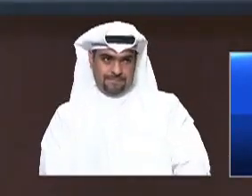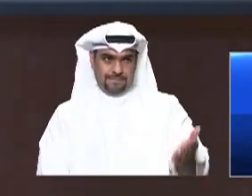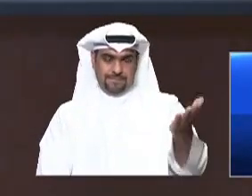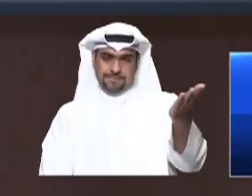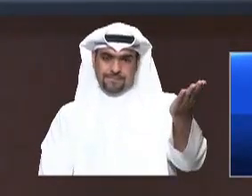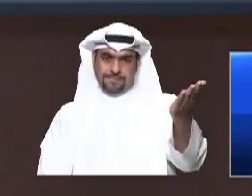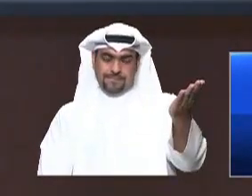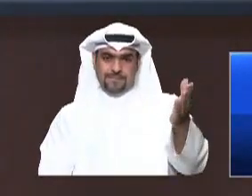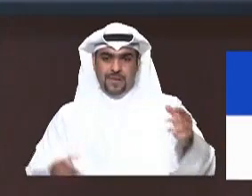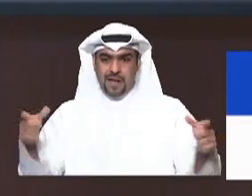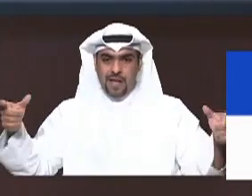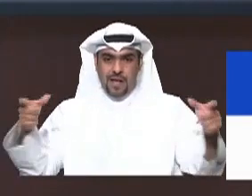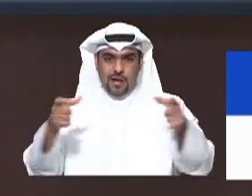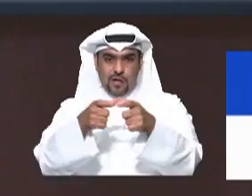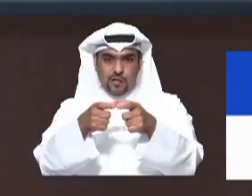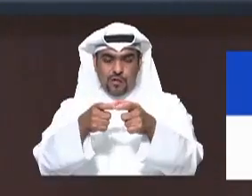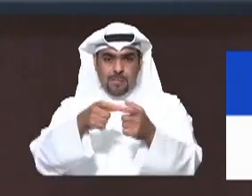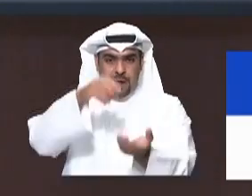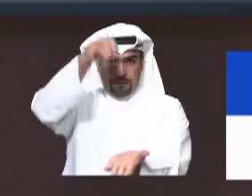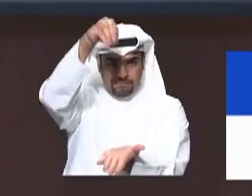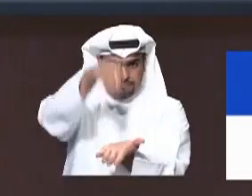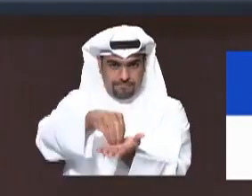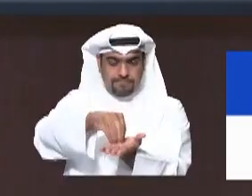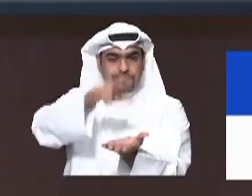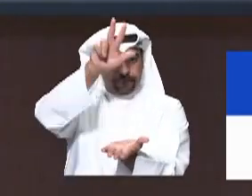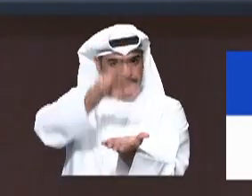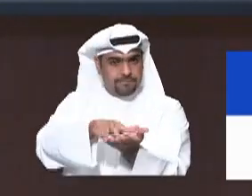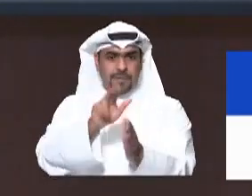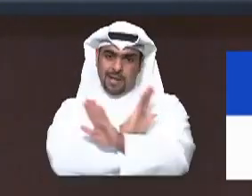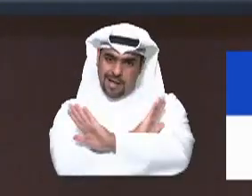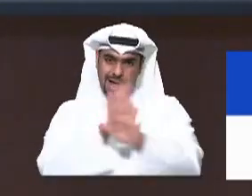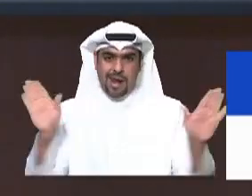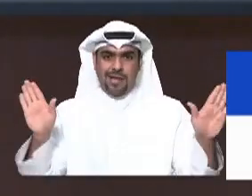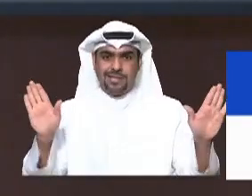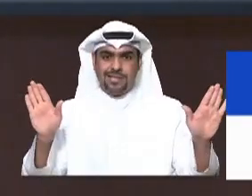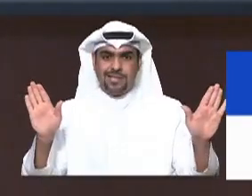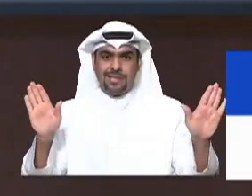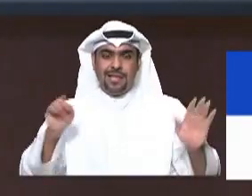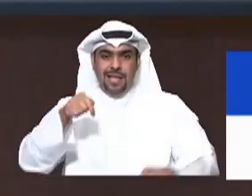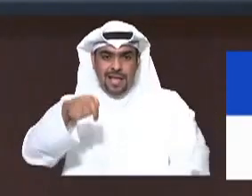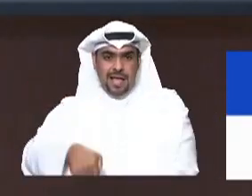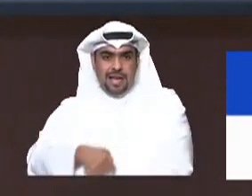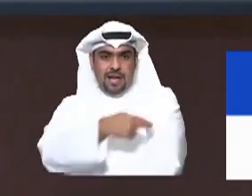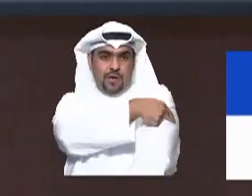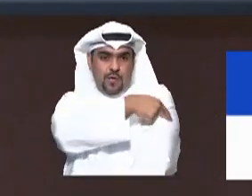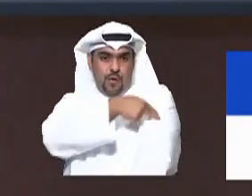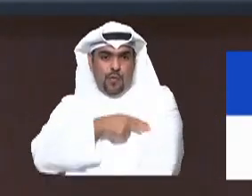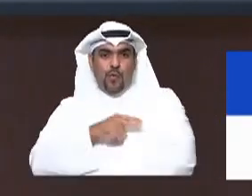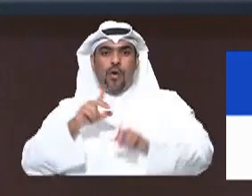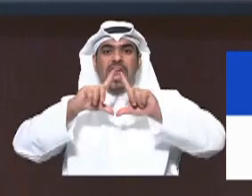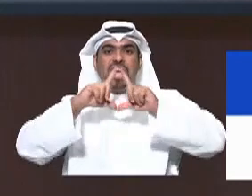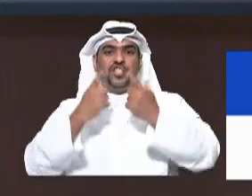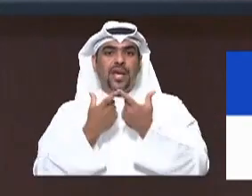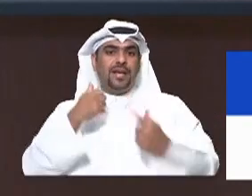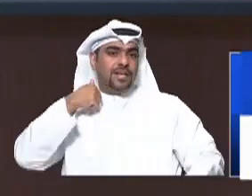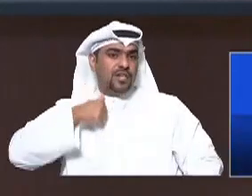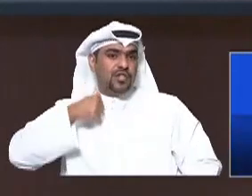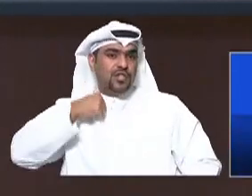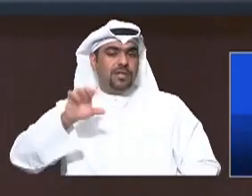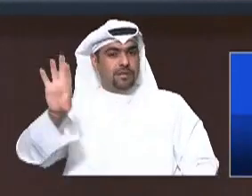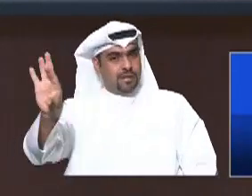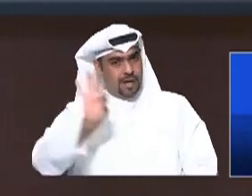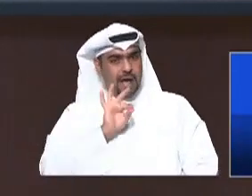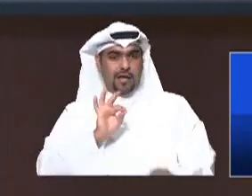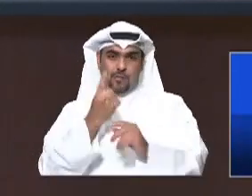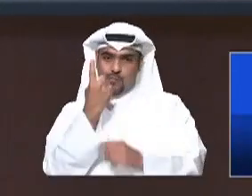على محضر الاجتماع الأول اللي تم فيه اختيار أعضاء اللجان بالإضافة إلى رؤساء اللجان ومقررين هذه